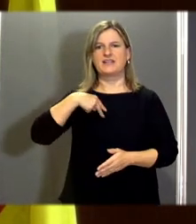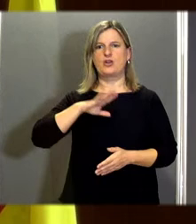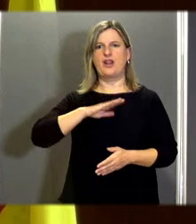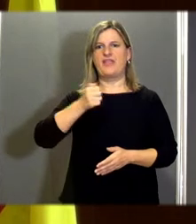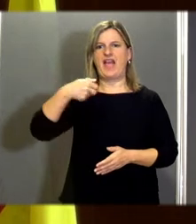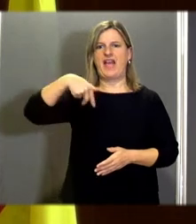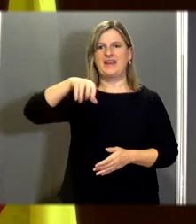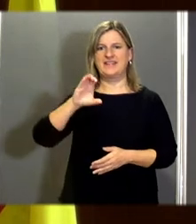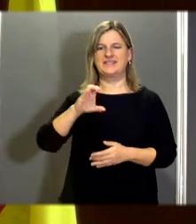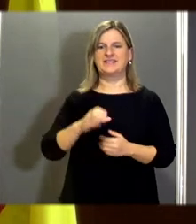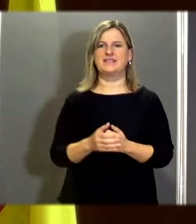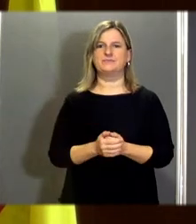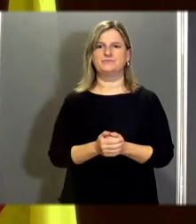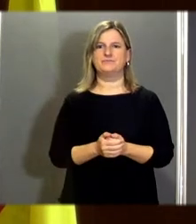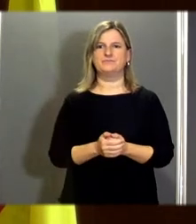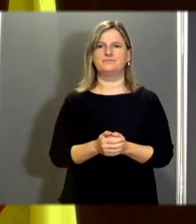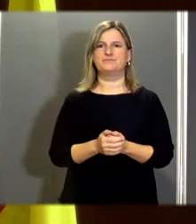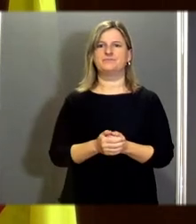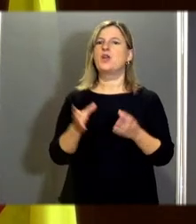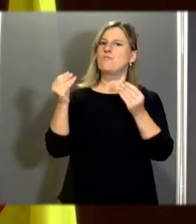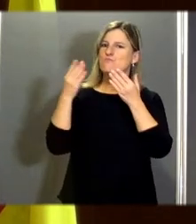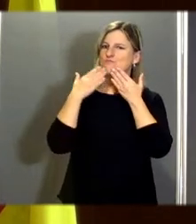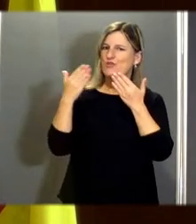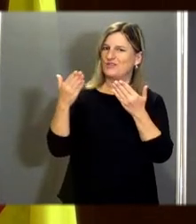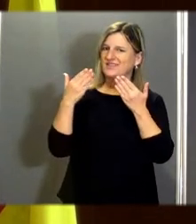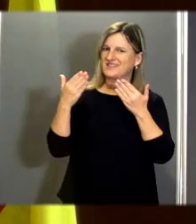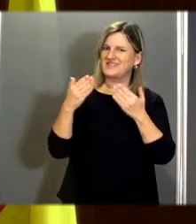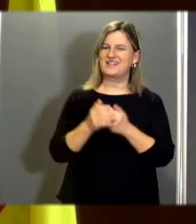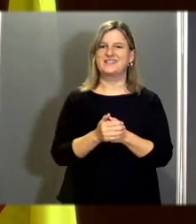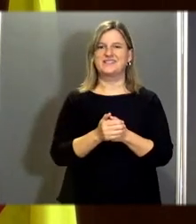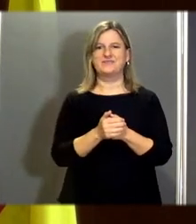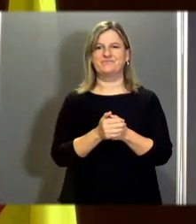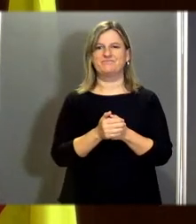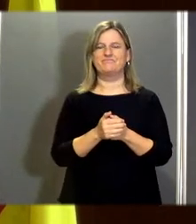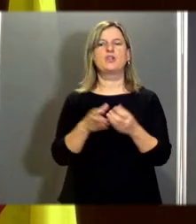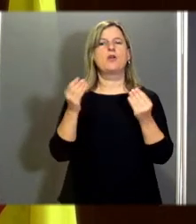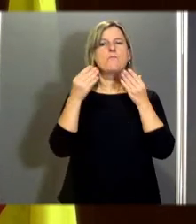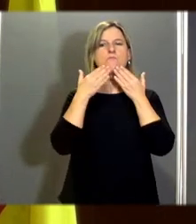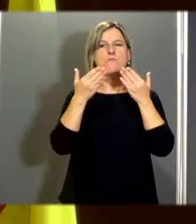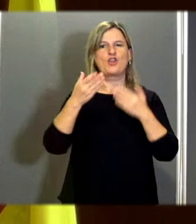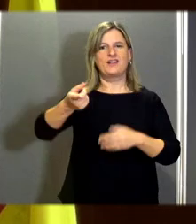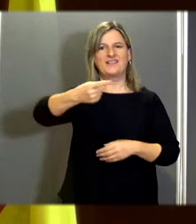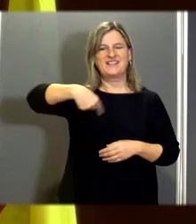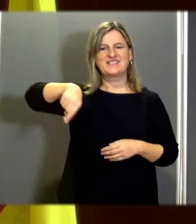l'Assemblea. Moltes gràcies, Carme. Endavant. Moltes gràcies a tots.